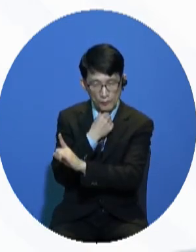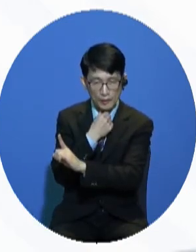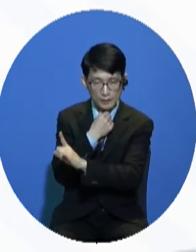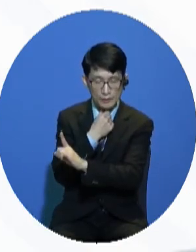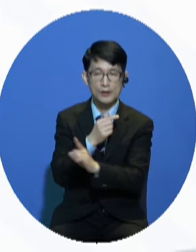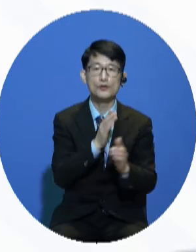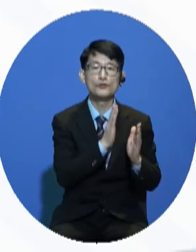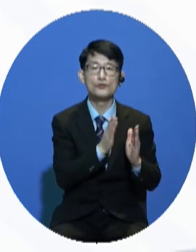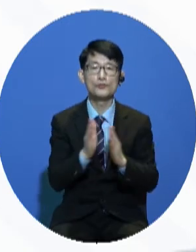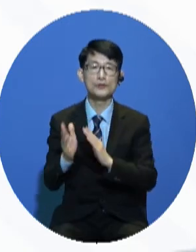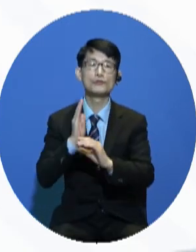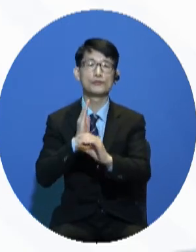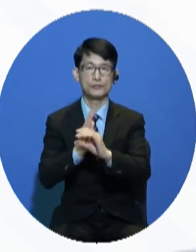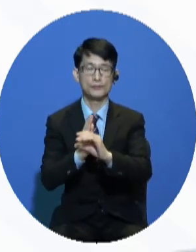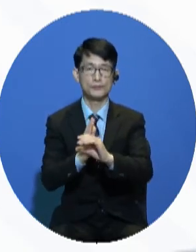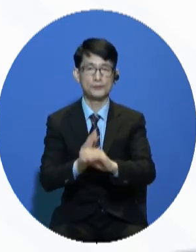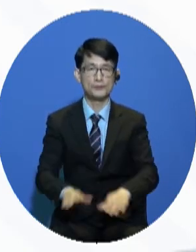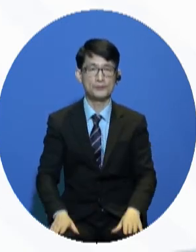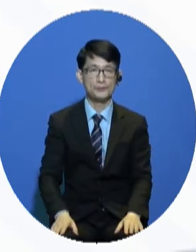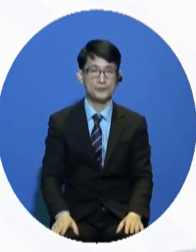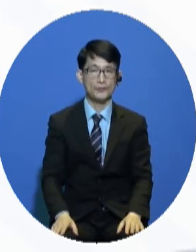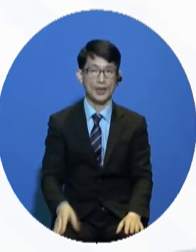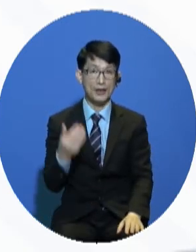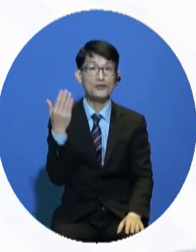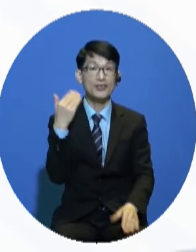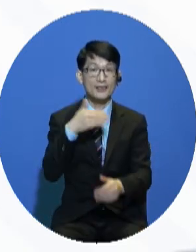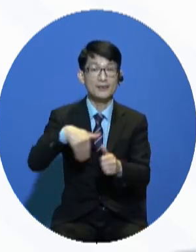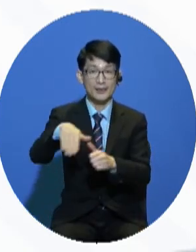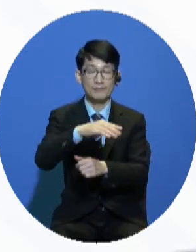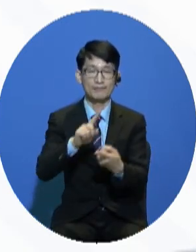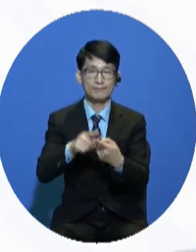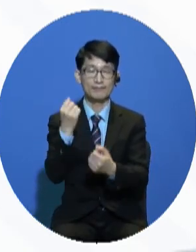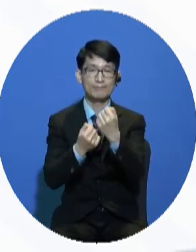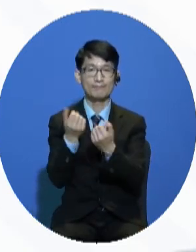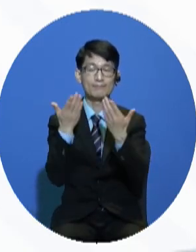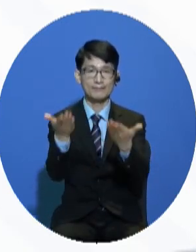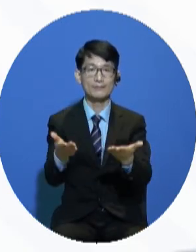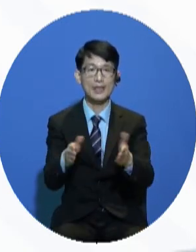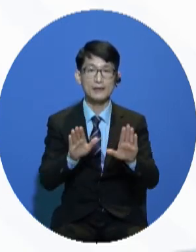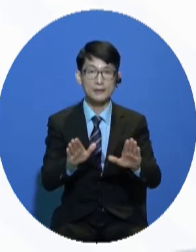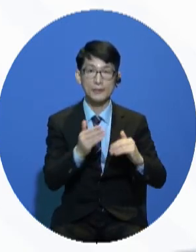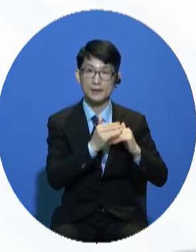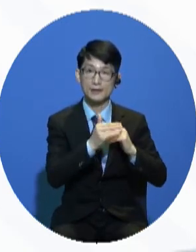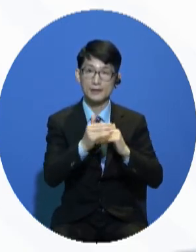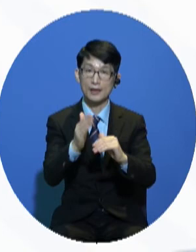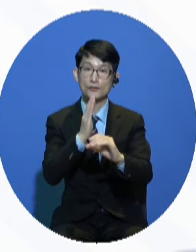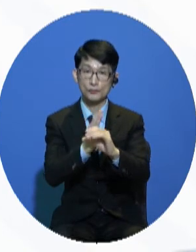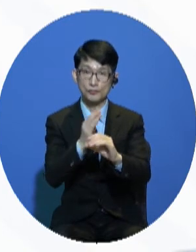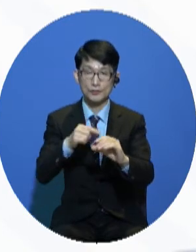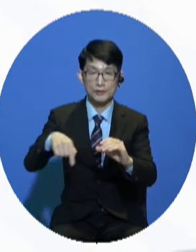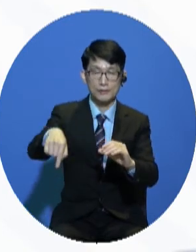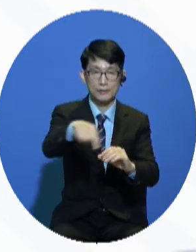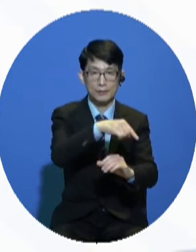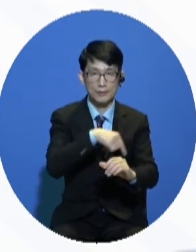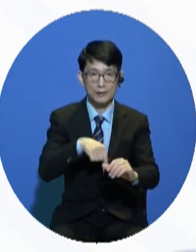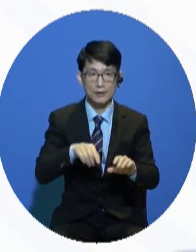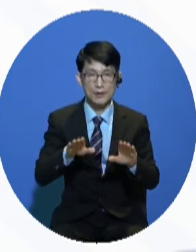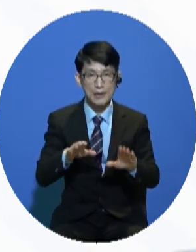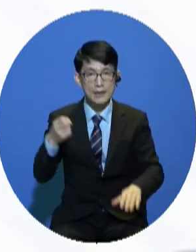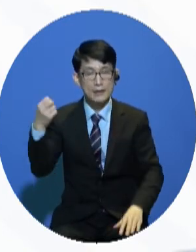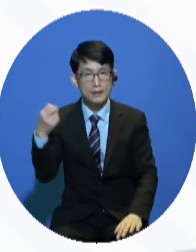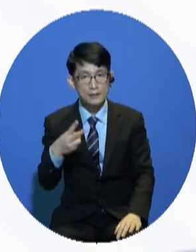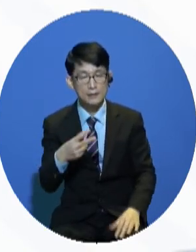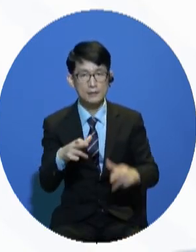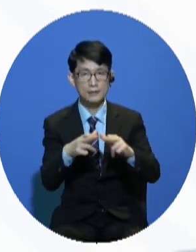있습니다. 이게 최근의 상황이고요. 그래서 이제 이렇게 진행되고 있는 상황에서 지금 다시 한 번